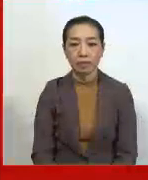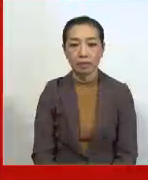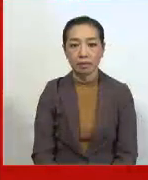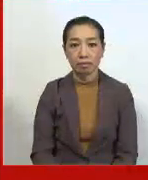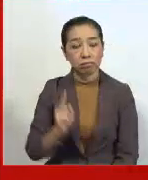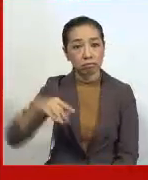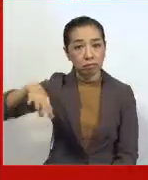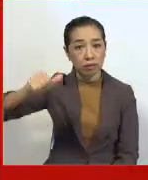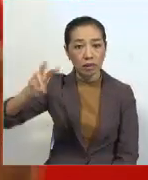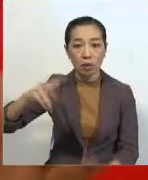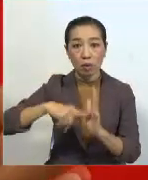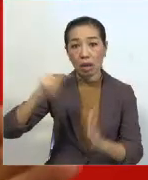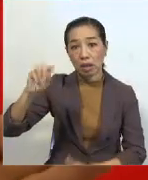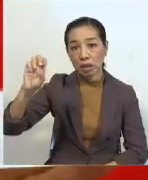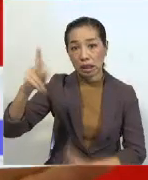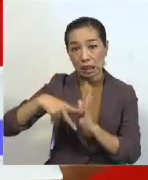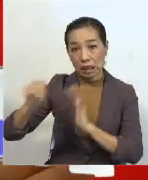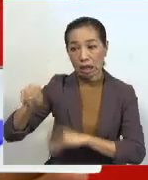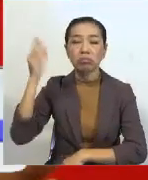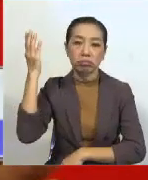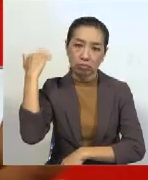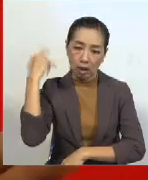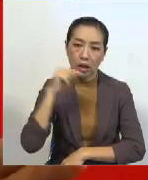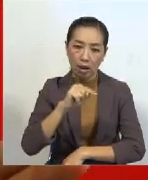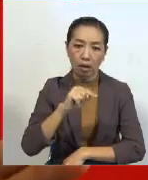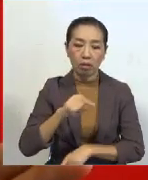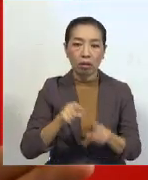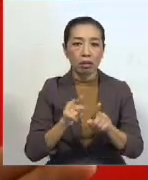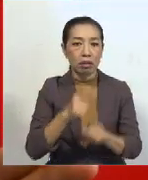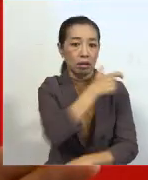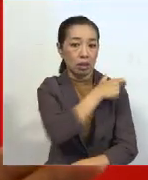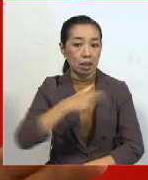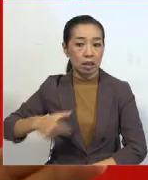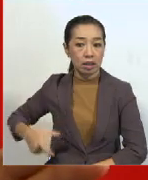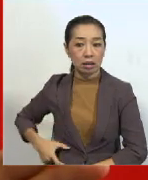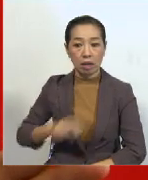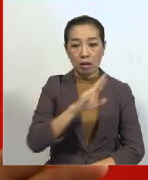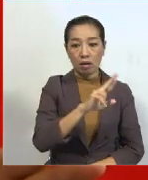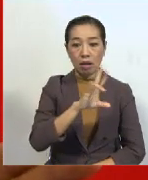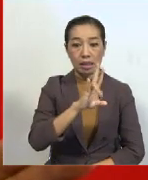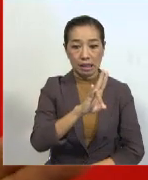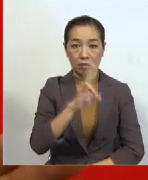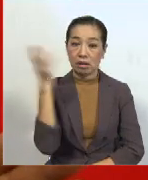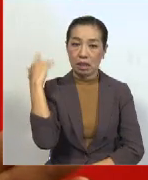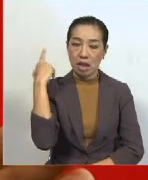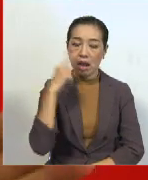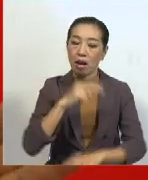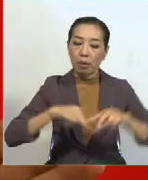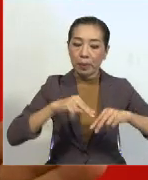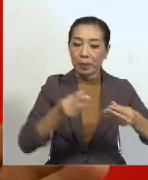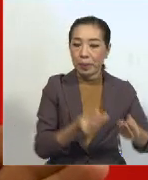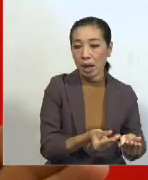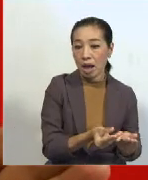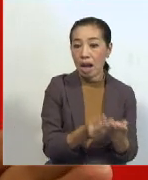วาติกันก็ได้รับของขวัญจากพระบาทสมเด็จพระปกเกล้าเจ้าอยู่หัวรัชกาล